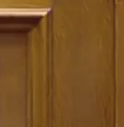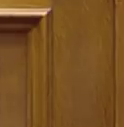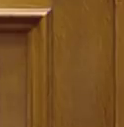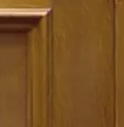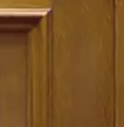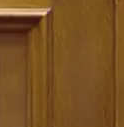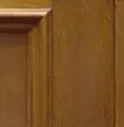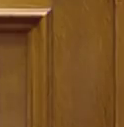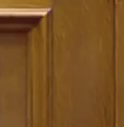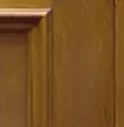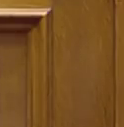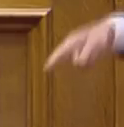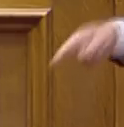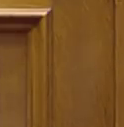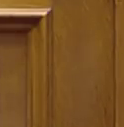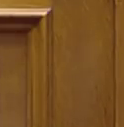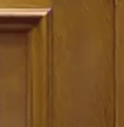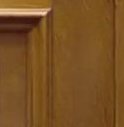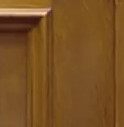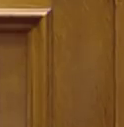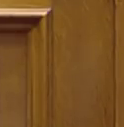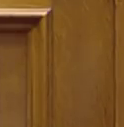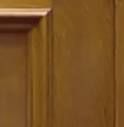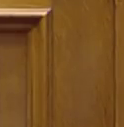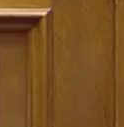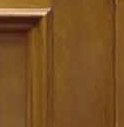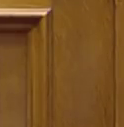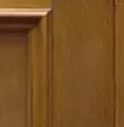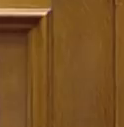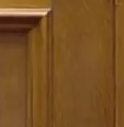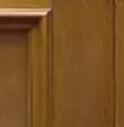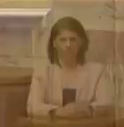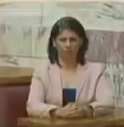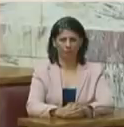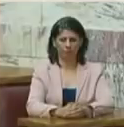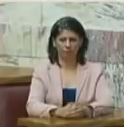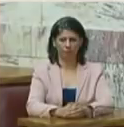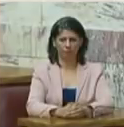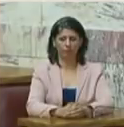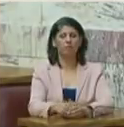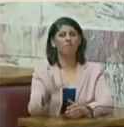το 19 και το 20, τα οποία και καταψηφίσατε στη Βουλή? Ή μήπως να θυμηθώ